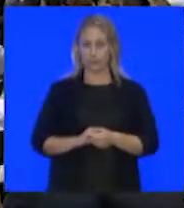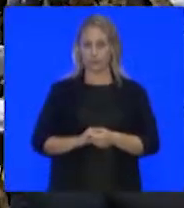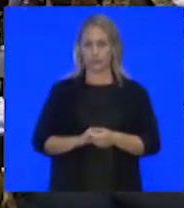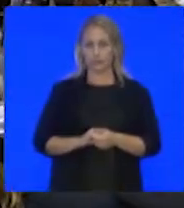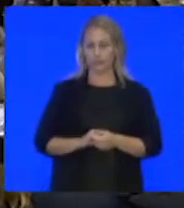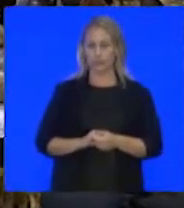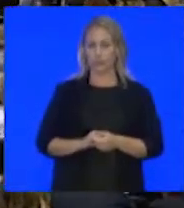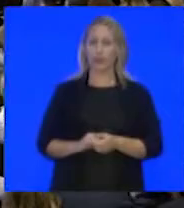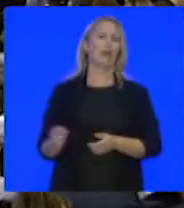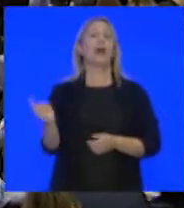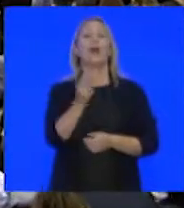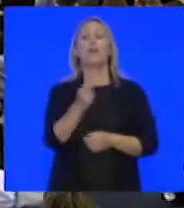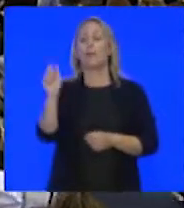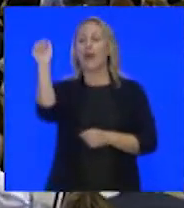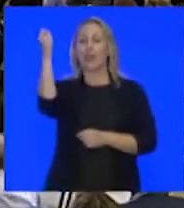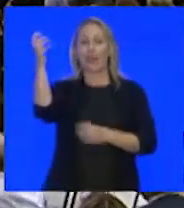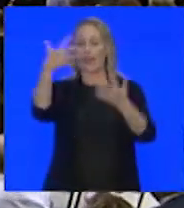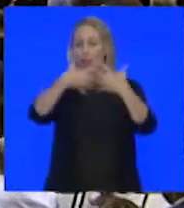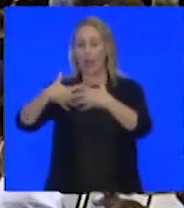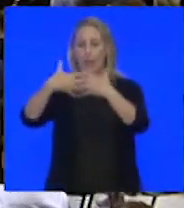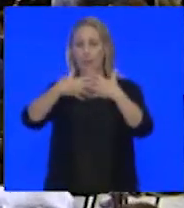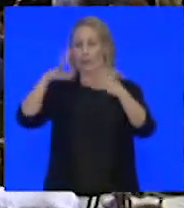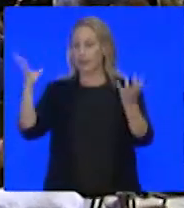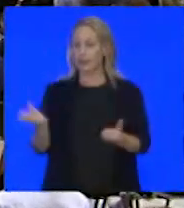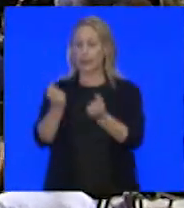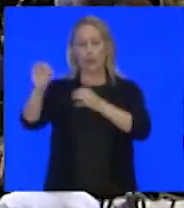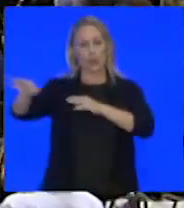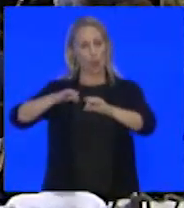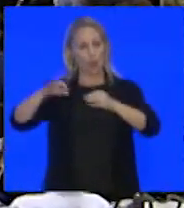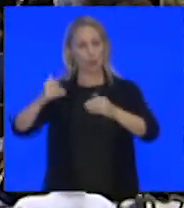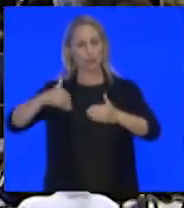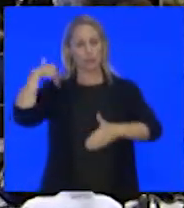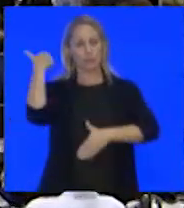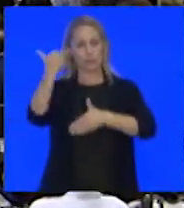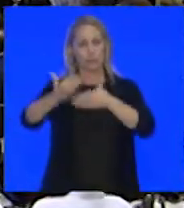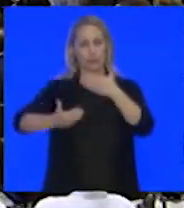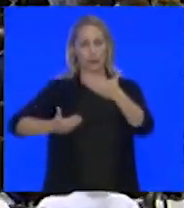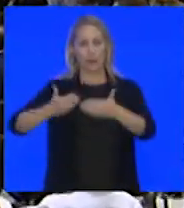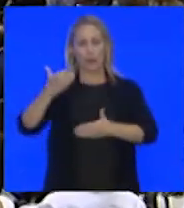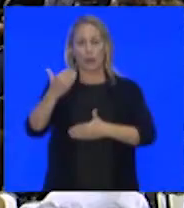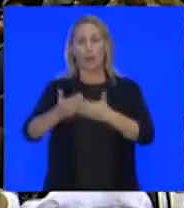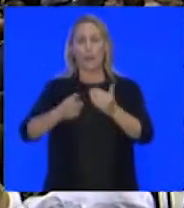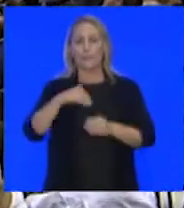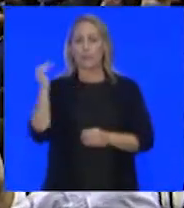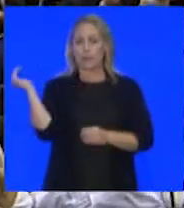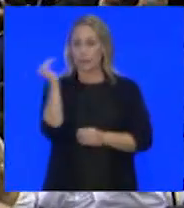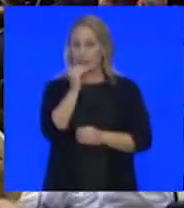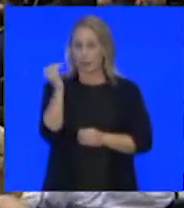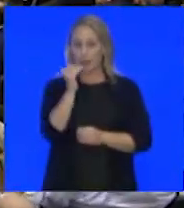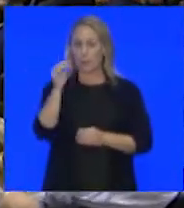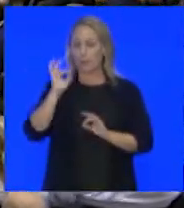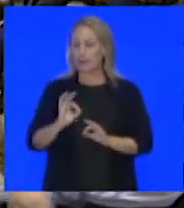Αλλά και το πλάνο διάσωσης της ΔΕΗ κινείται προς αυτή την κατεύθυνση. Προχωράμε στην ταχύτερη απεξάρτηση από το